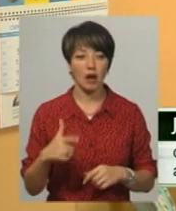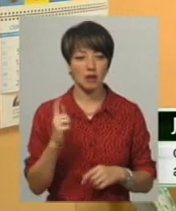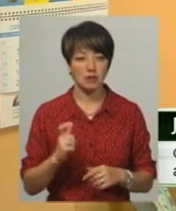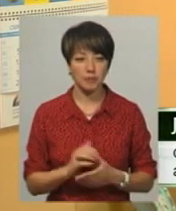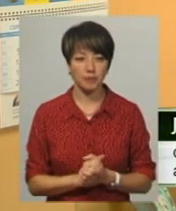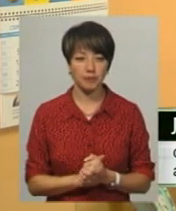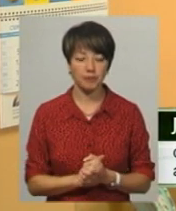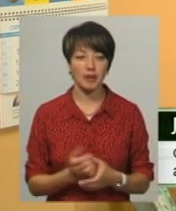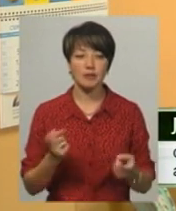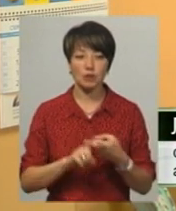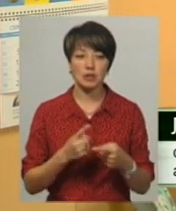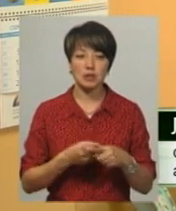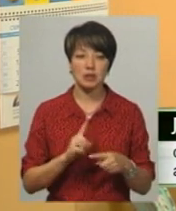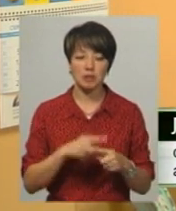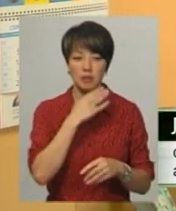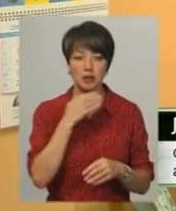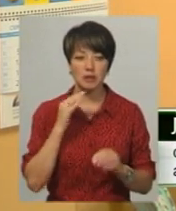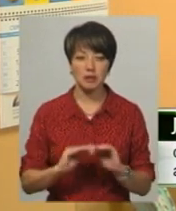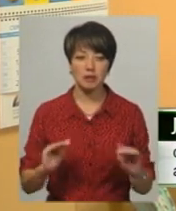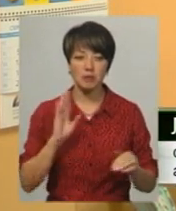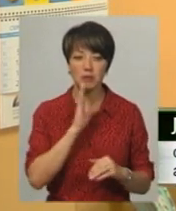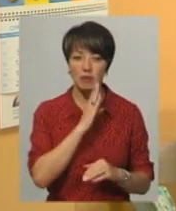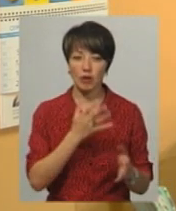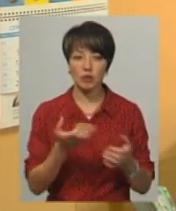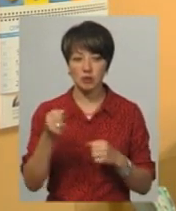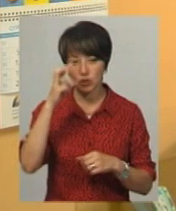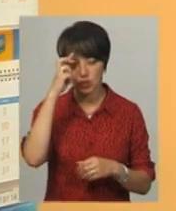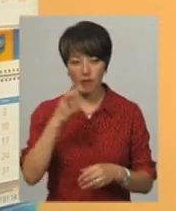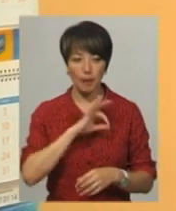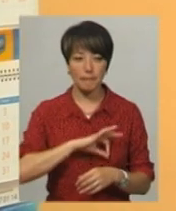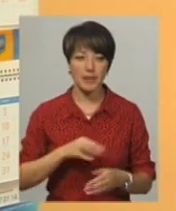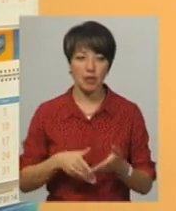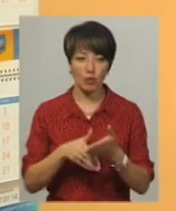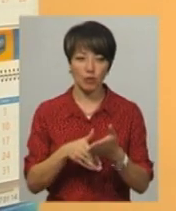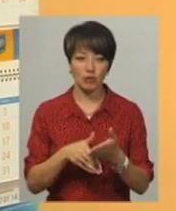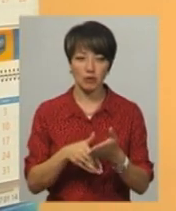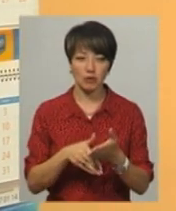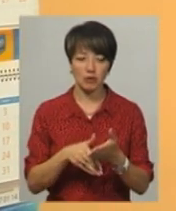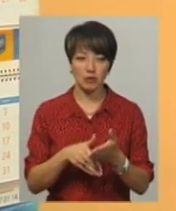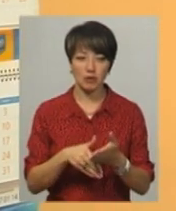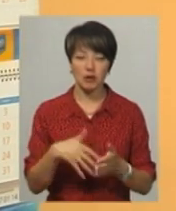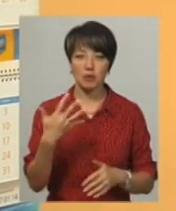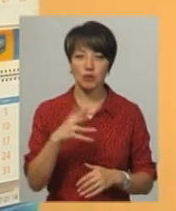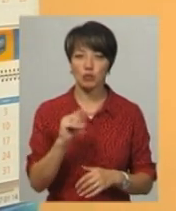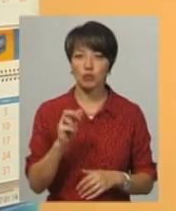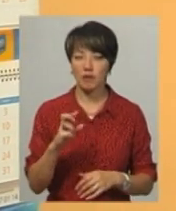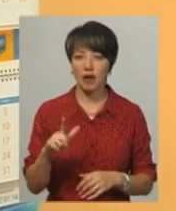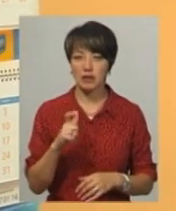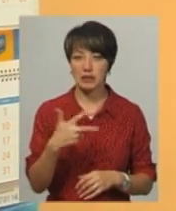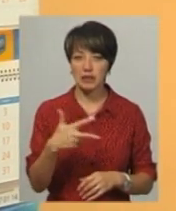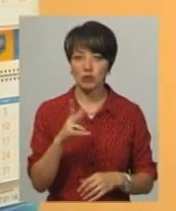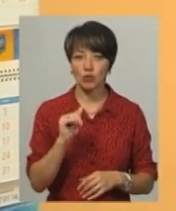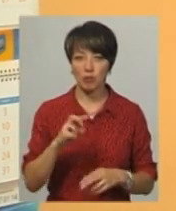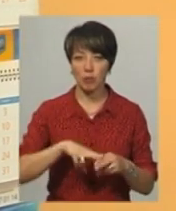плитою. В зв'язку з тим, що вона багатодітна матір, отримує від держави пільгу. Беручи 50 кубів газу, 30